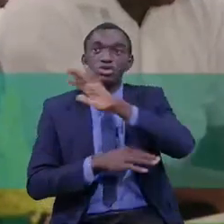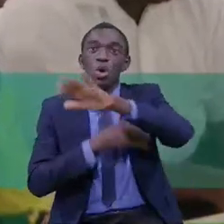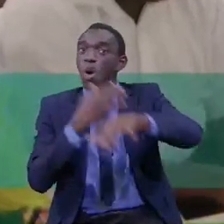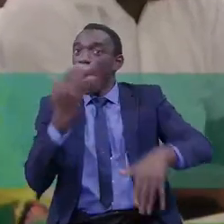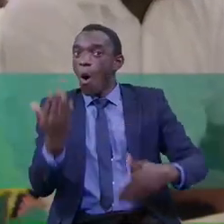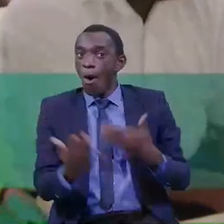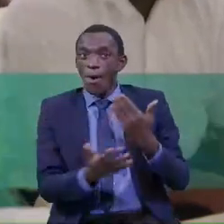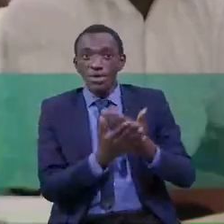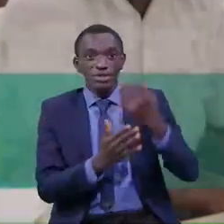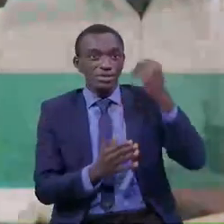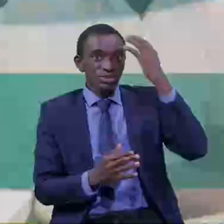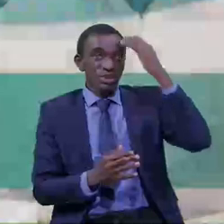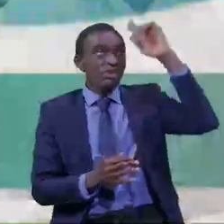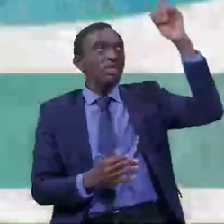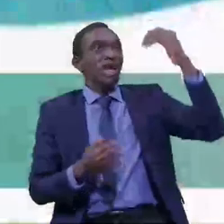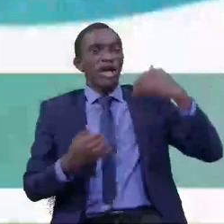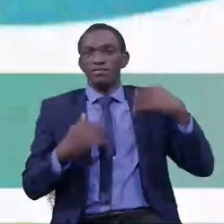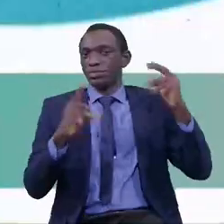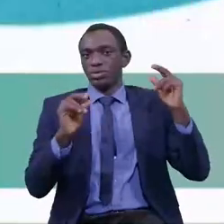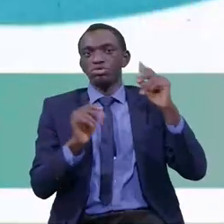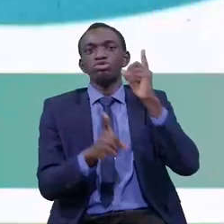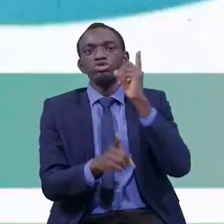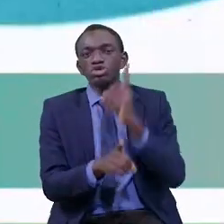Simplement une parole de connaissance dont tu as besoin.